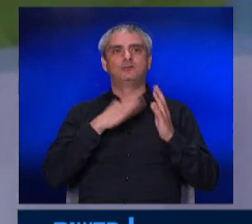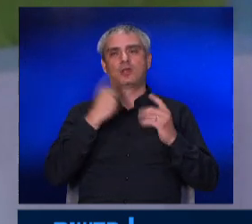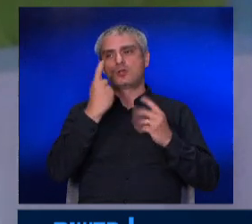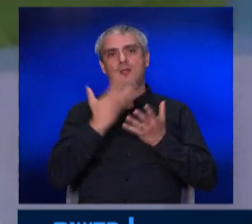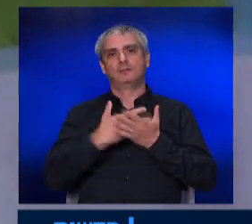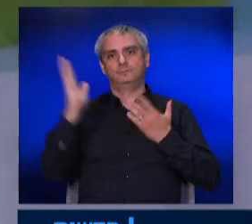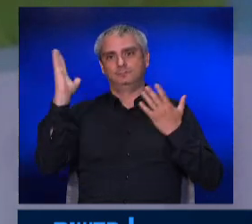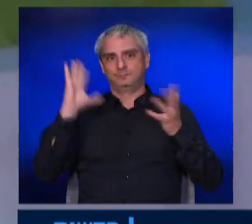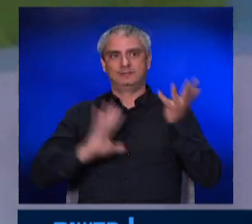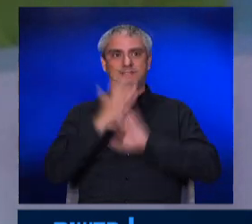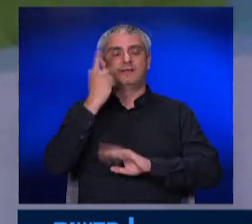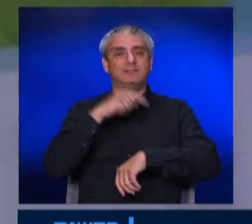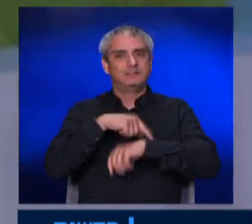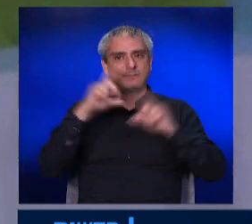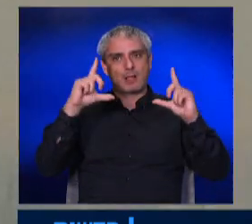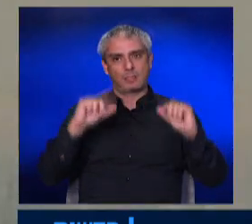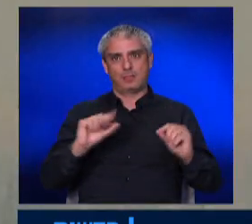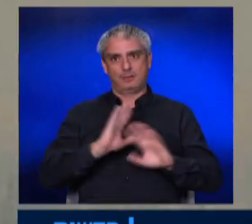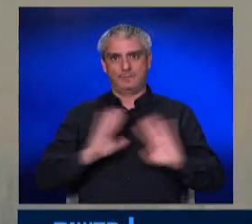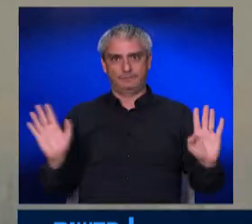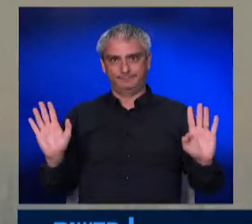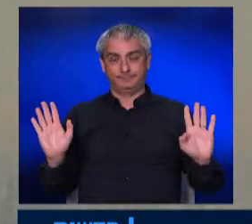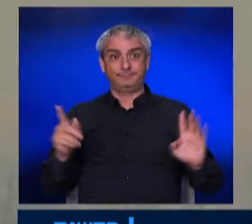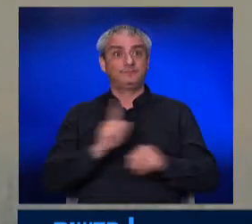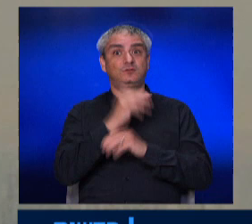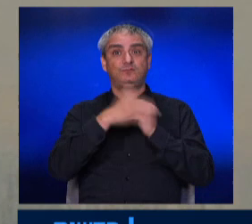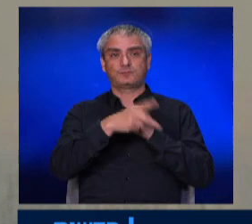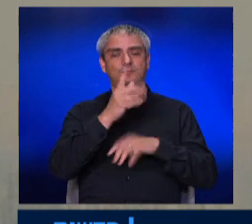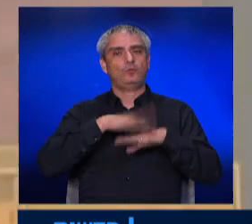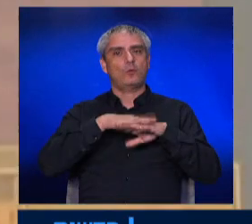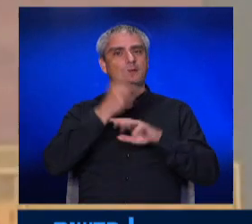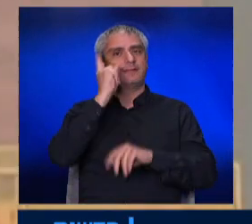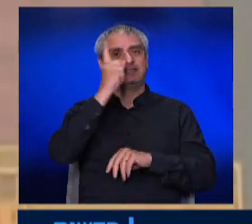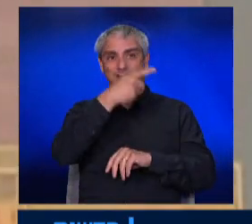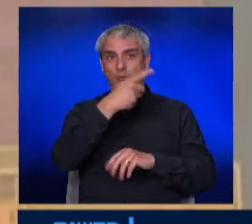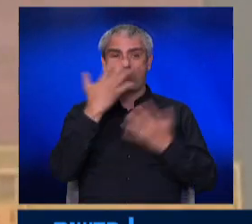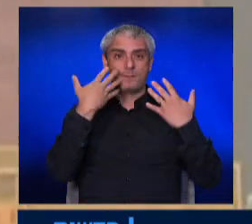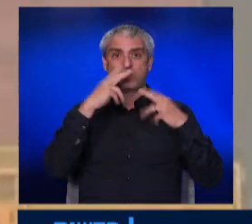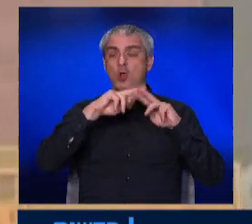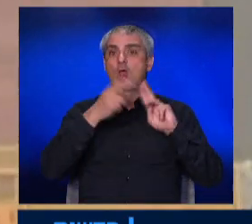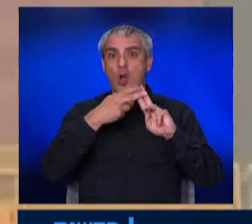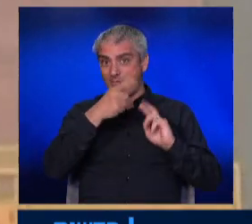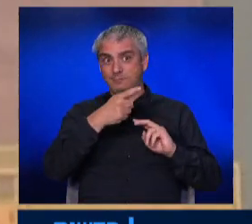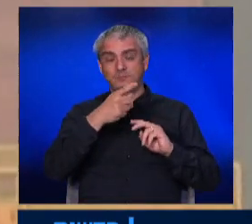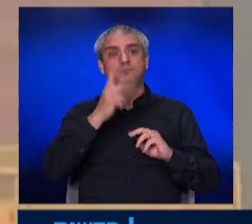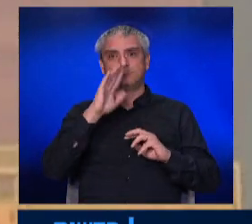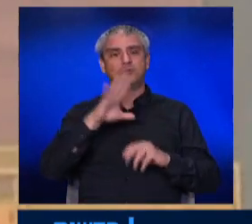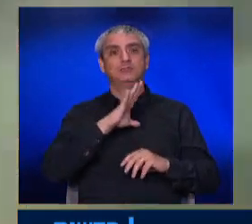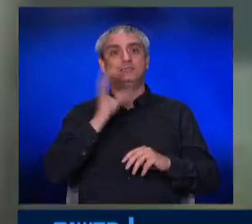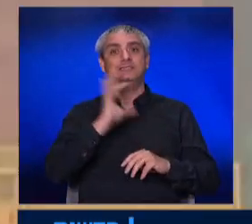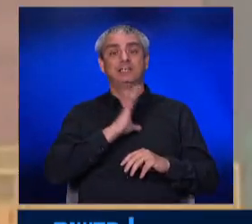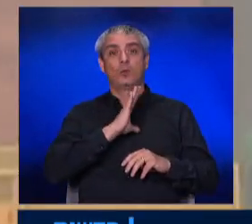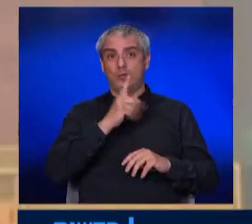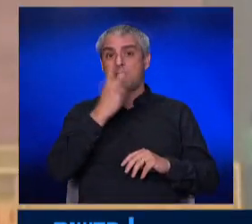home. Time is running out. לאחרונה הזהירו מומחים מארגון המטאורולוגיה העולמי כי קיים סיכוי של